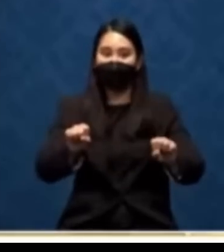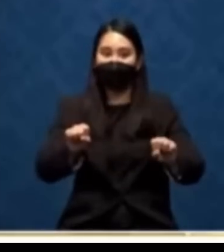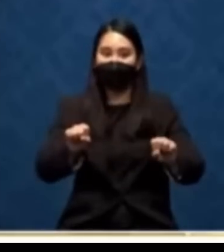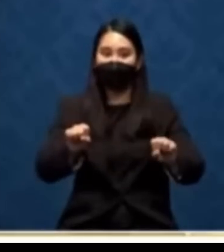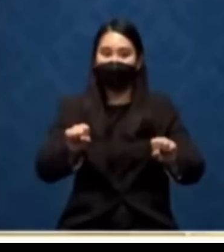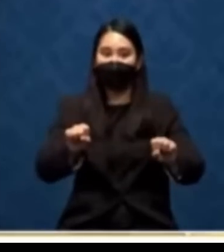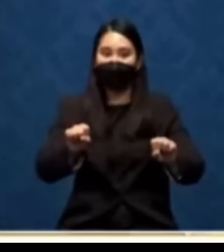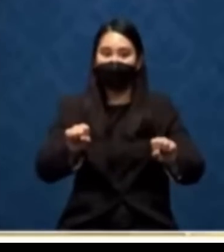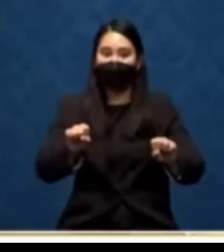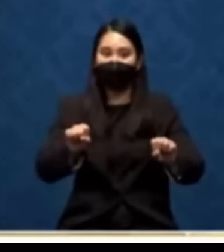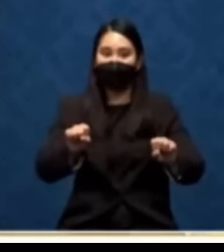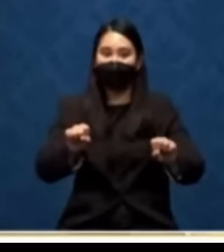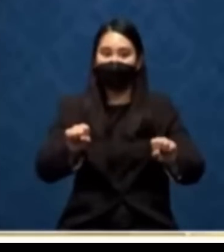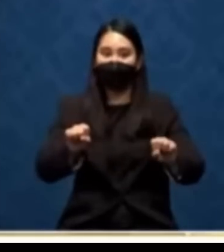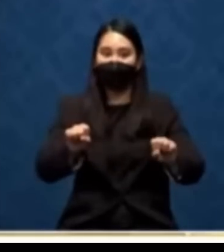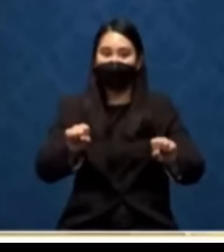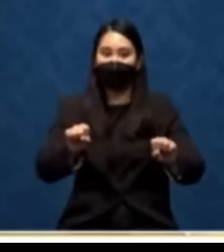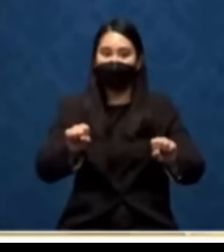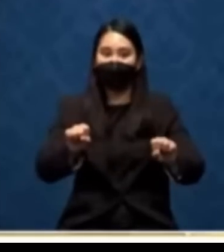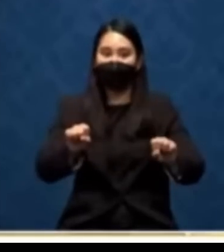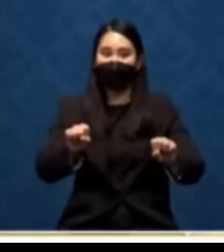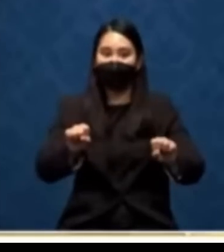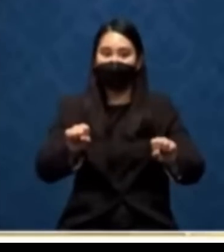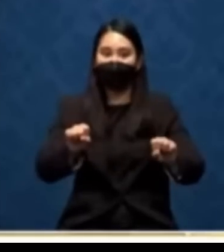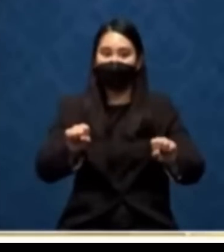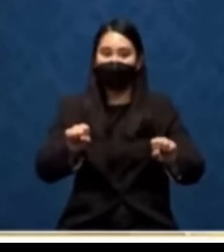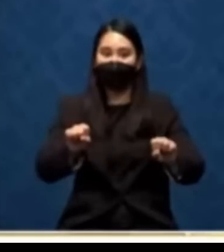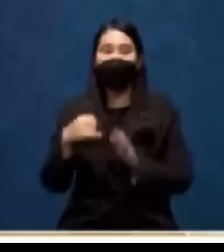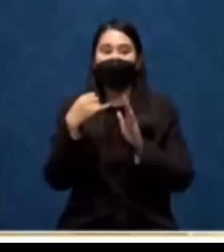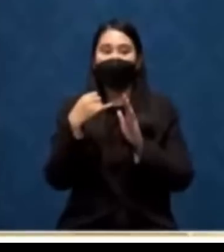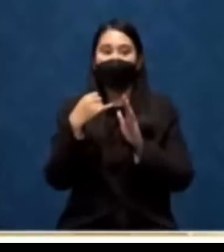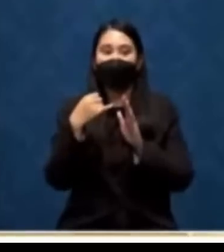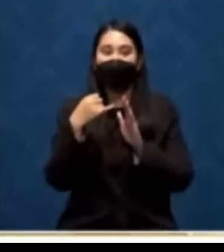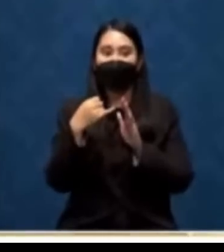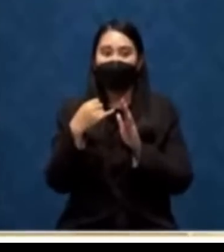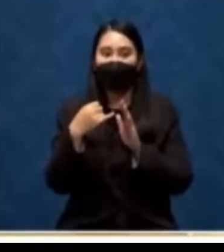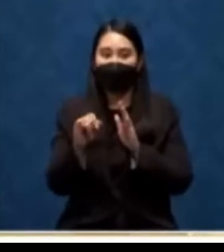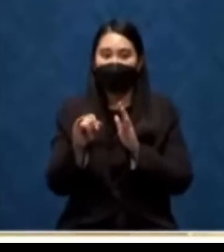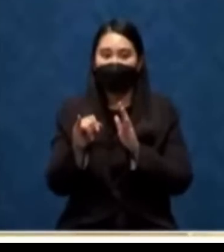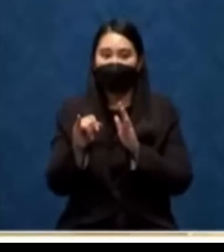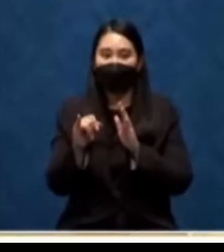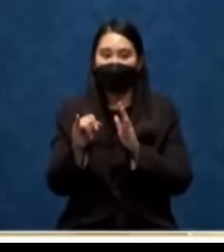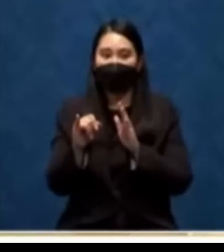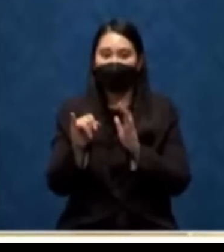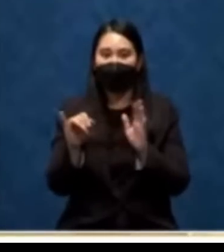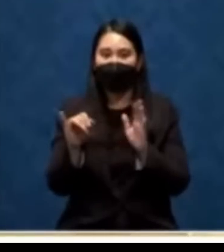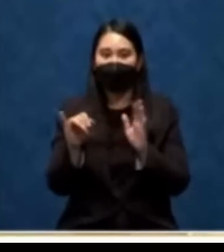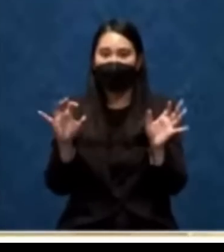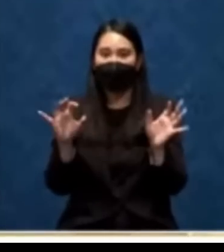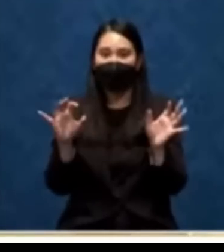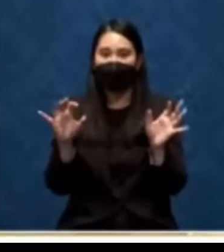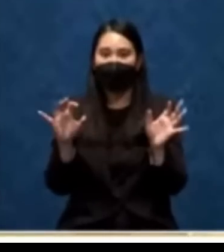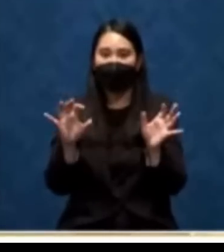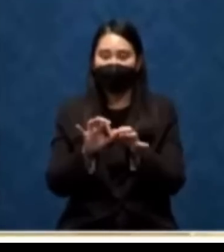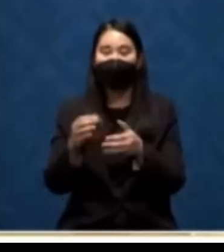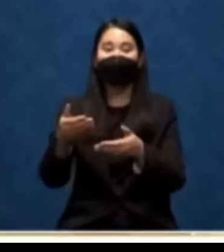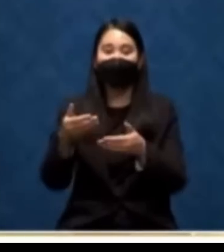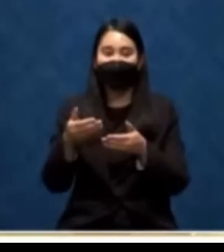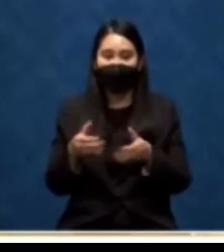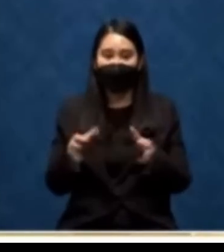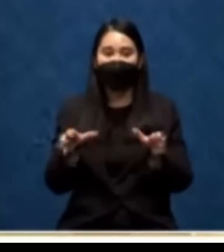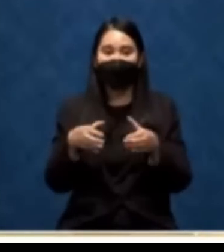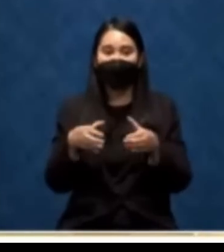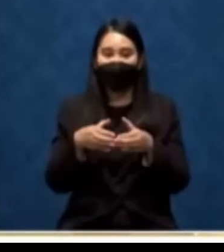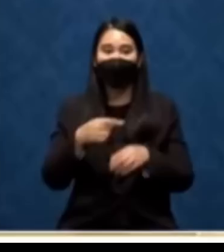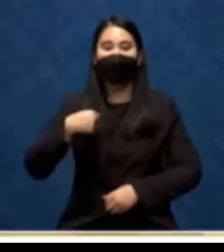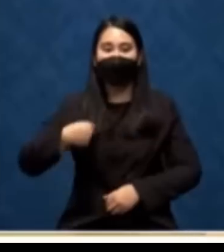ยไม่สนใจเลยว่าการโหนนั้นจะถูกใช้เป็นส่วนหนึ่งของการเชื้อเชิญจีนเทาที่หวัง